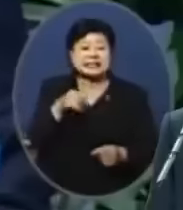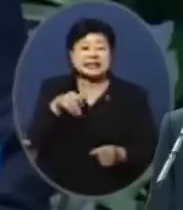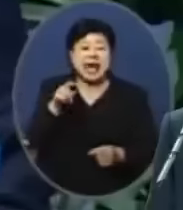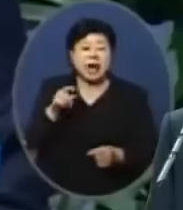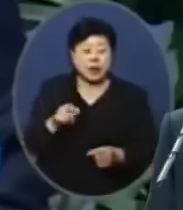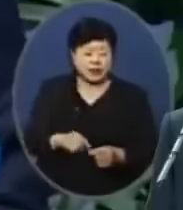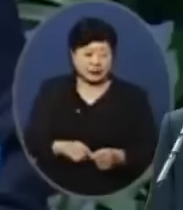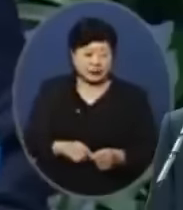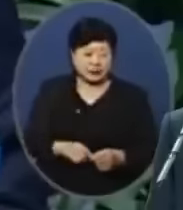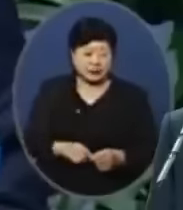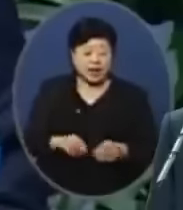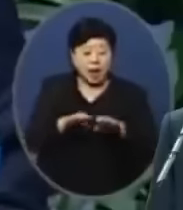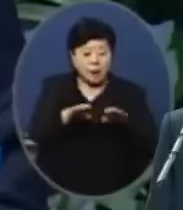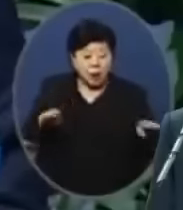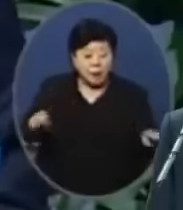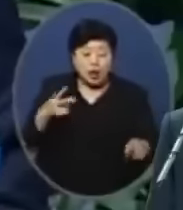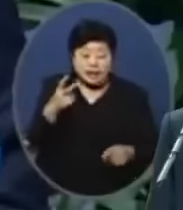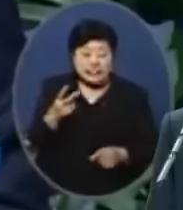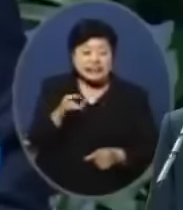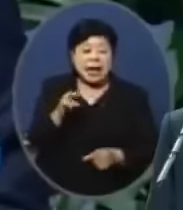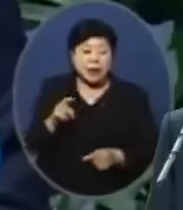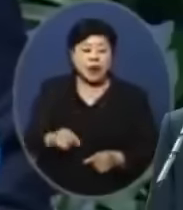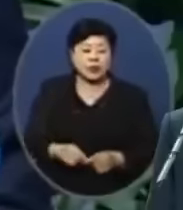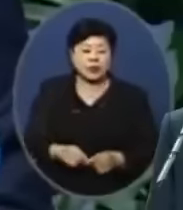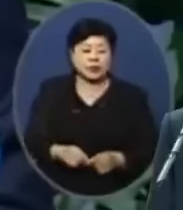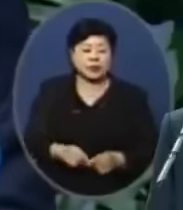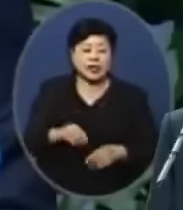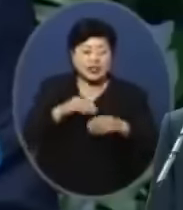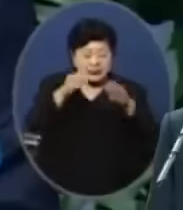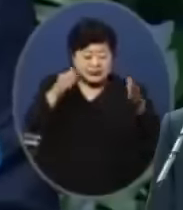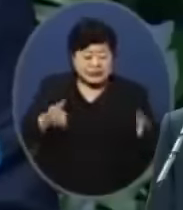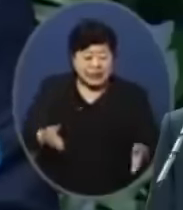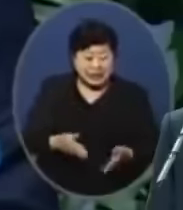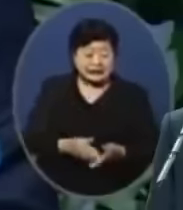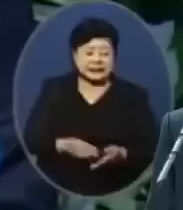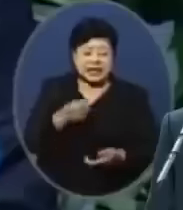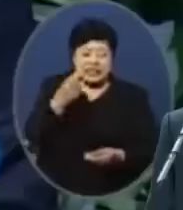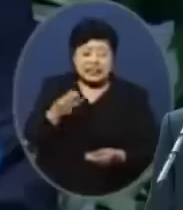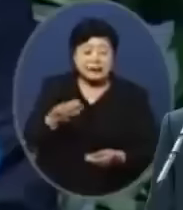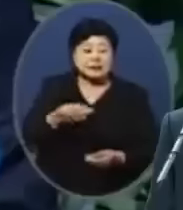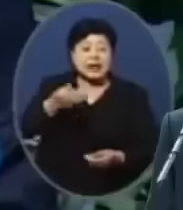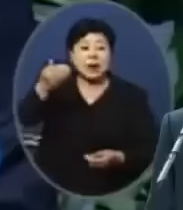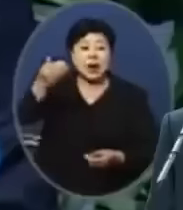평면은 2차원의 세계고 입체는 3차원의 세계고 그 이상은